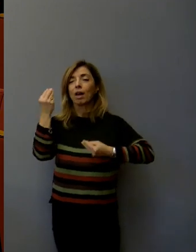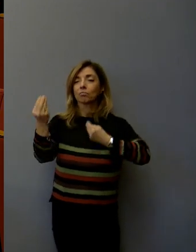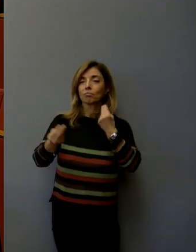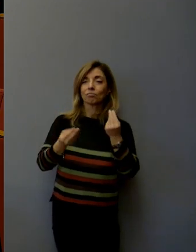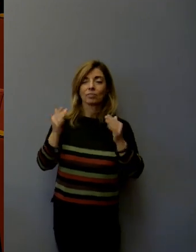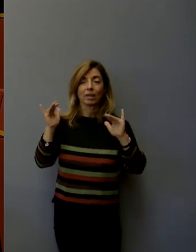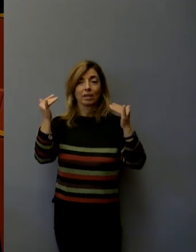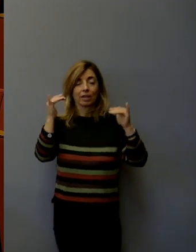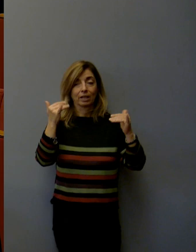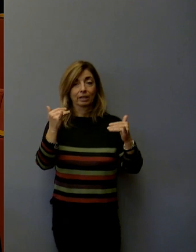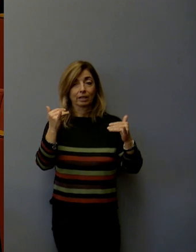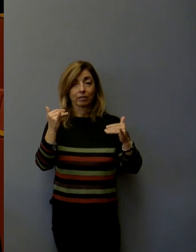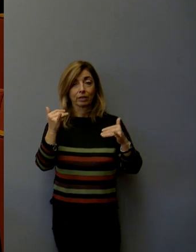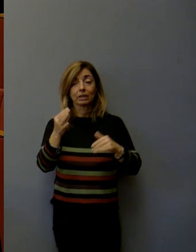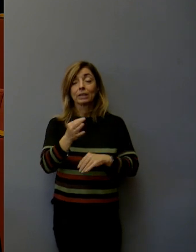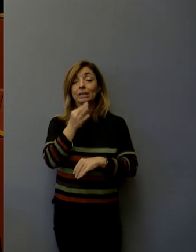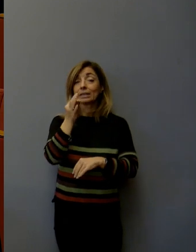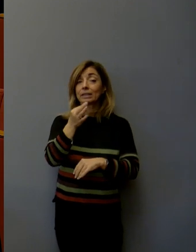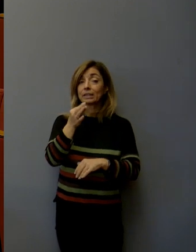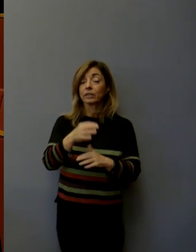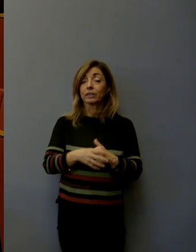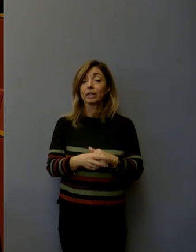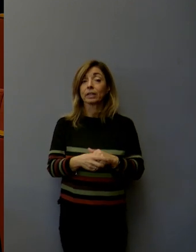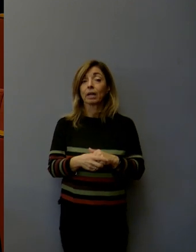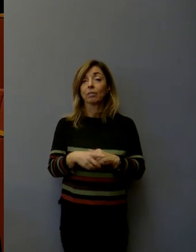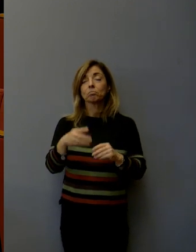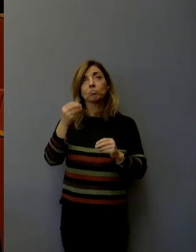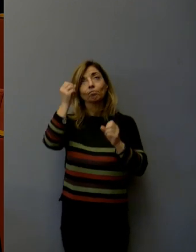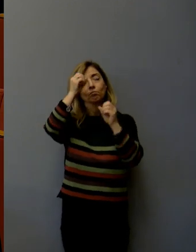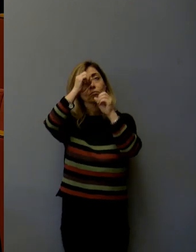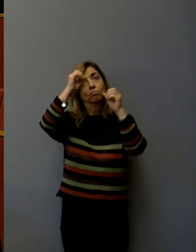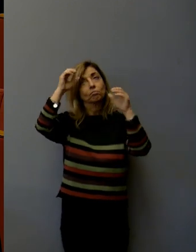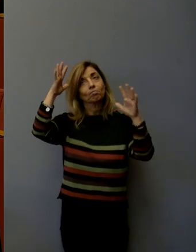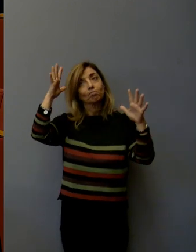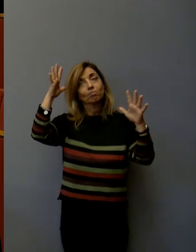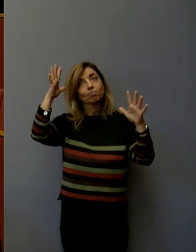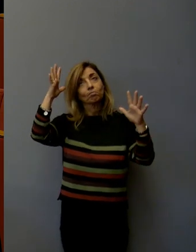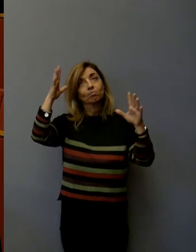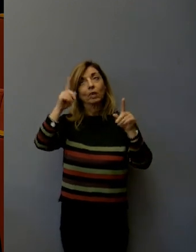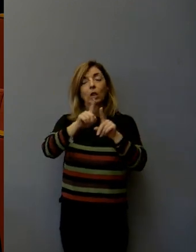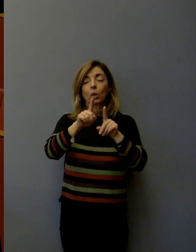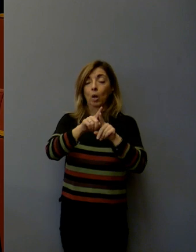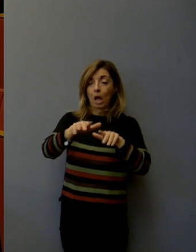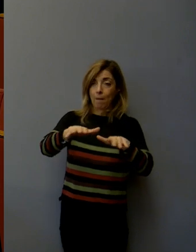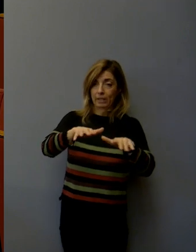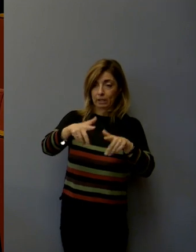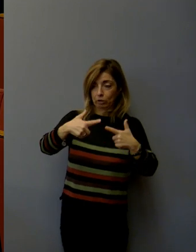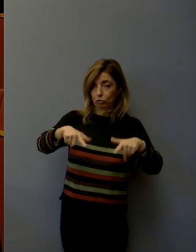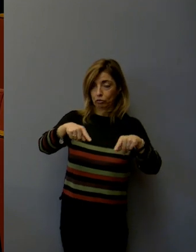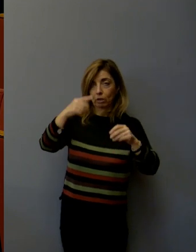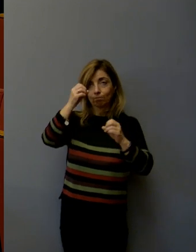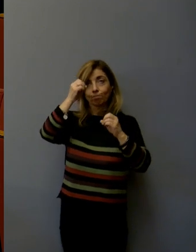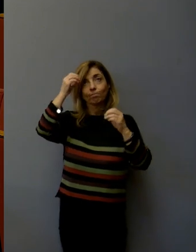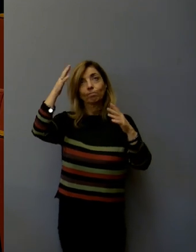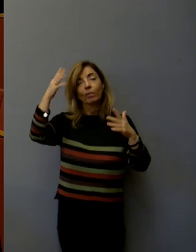lui dichiarativa significa immaginarsi Come amministratore di questa città e